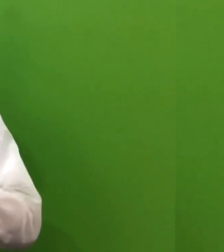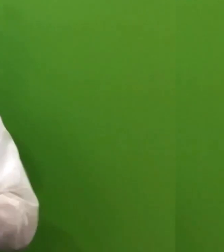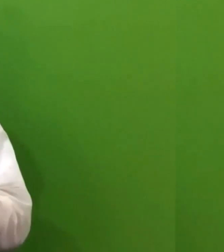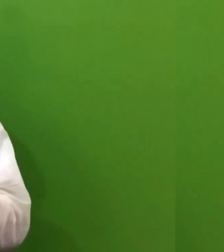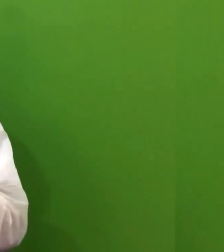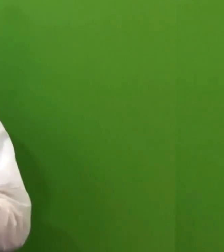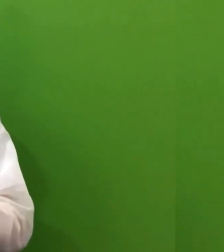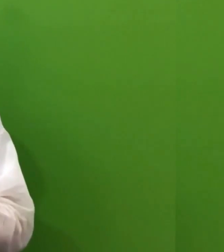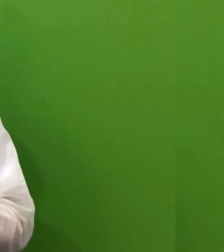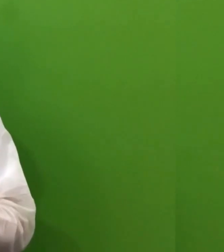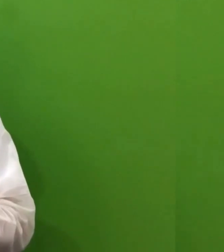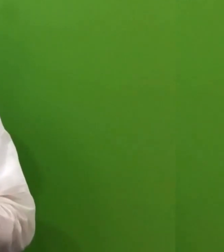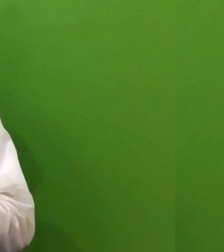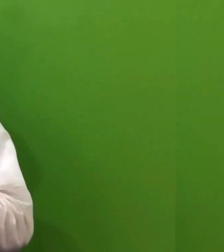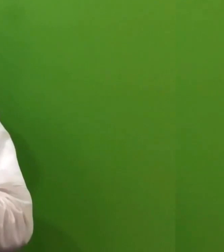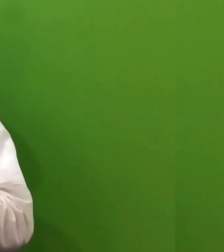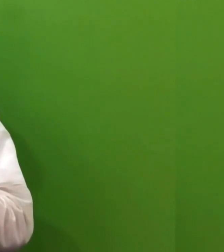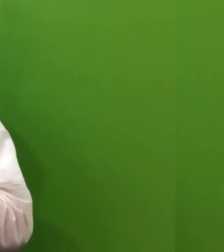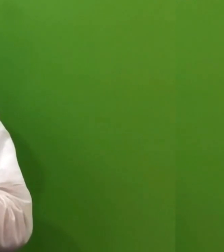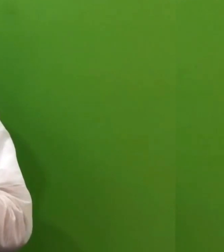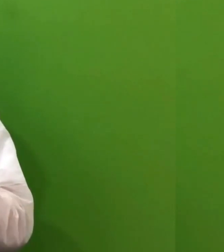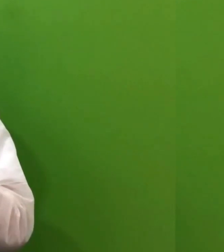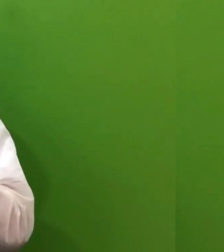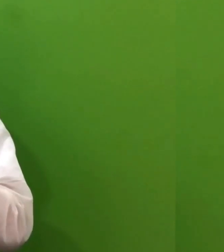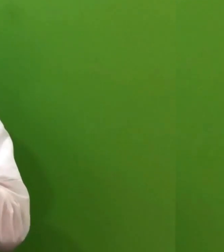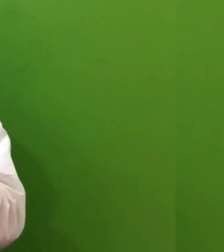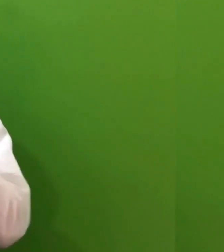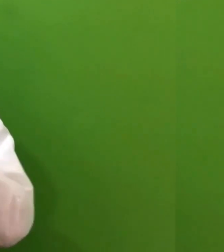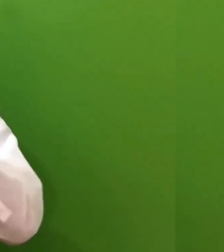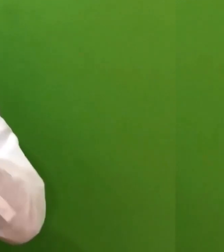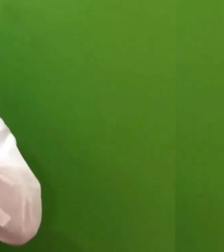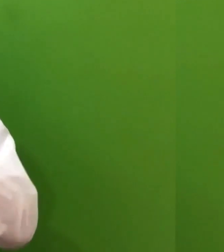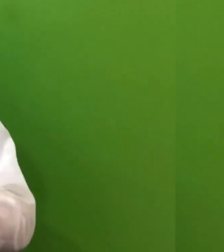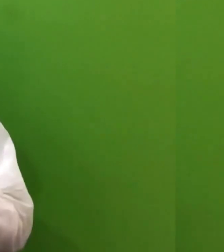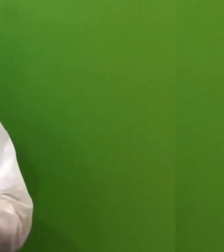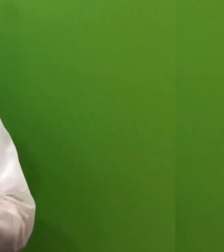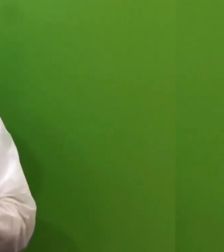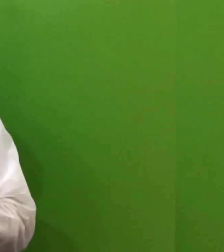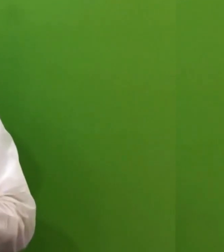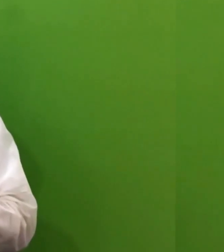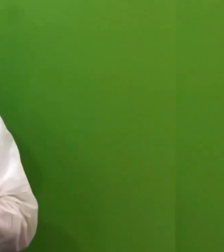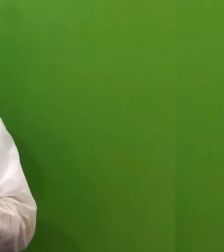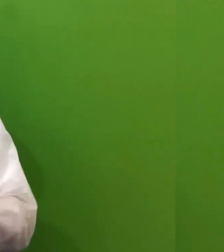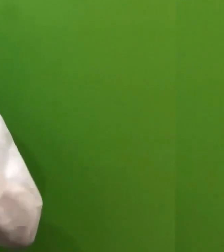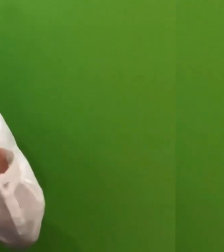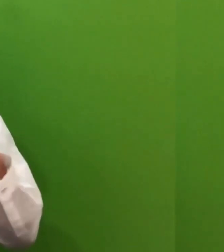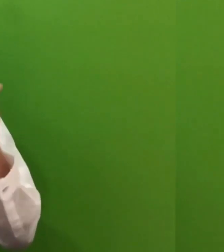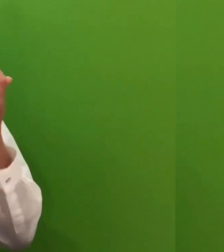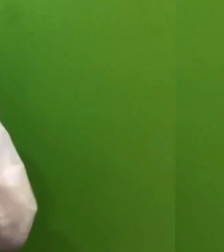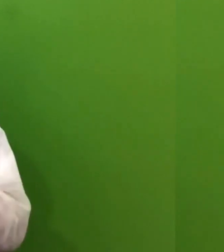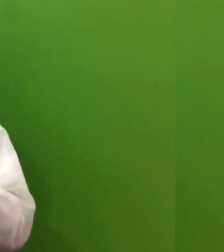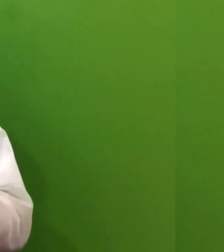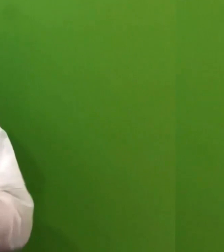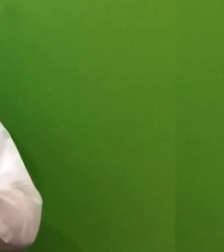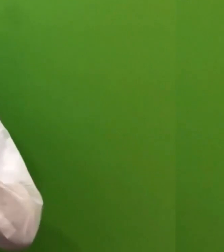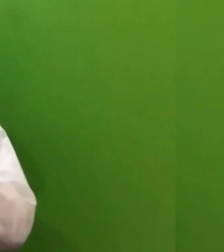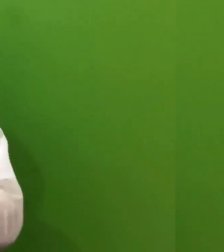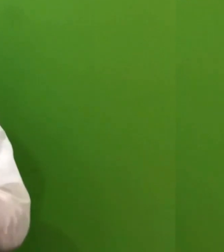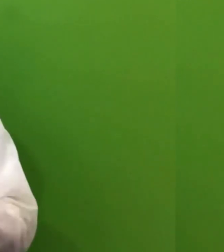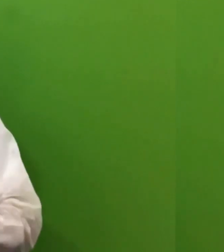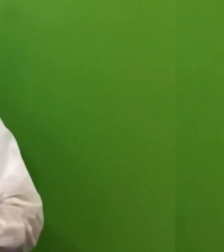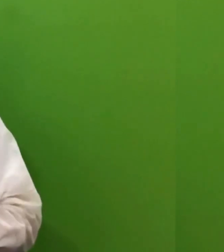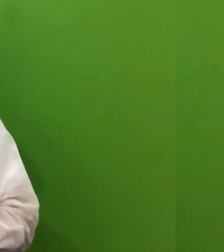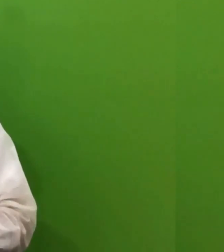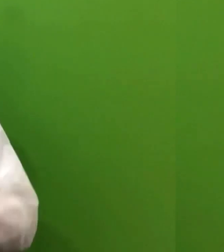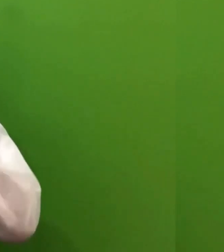주시옵소서. 오직 예수는 그리스도, 오직 하나님의 나라, 오직 성령 충만으로